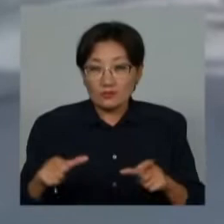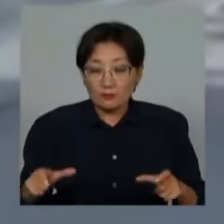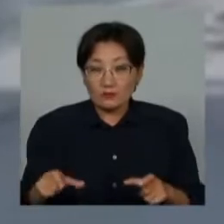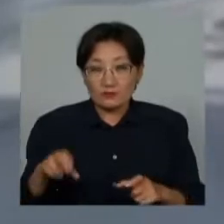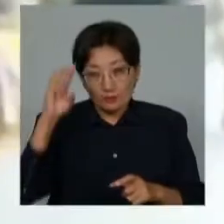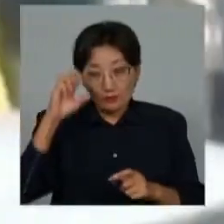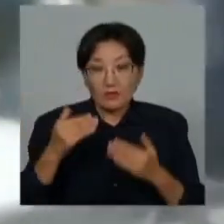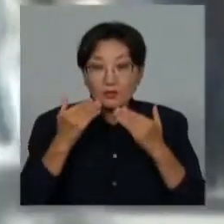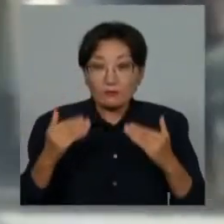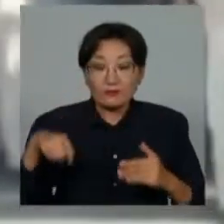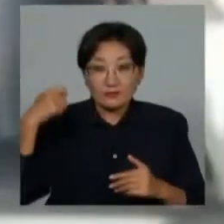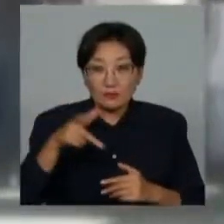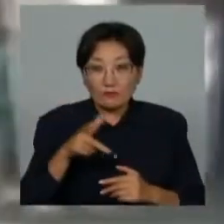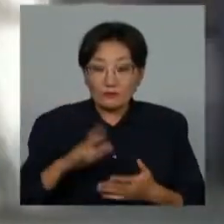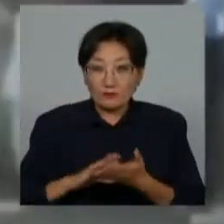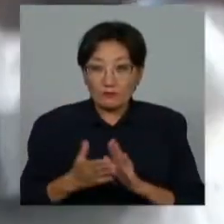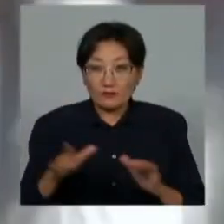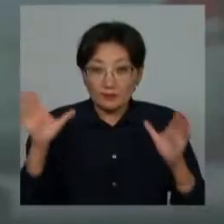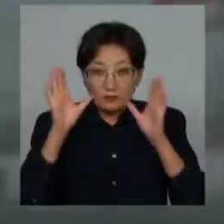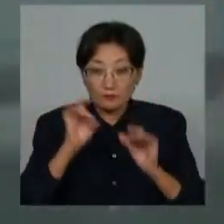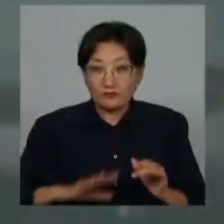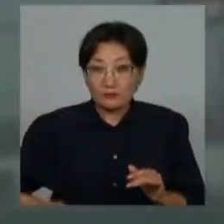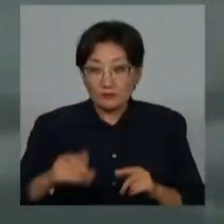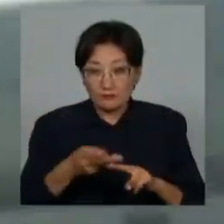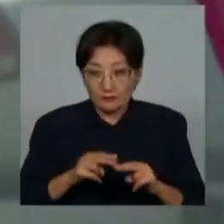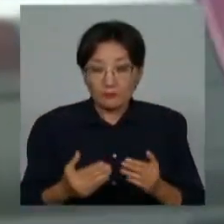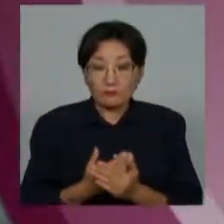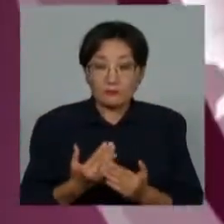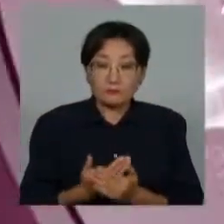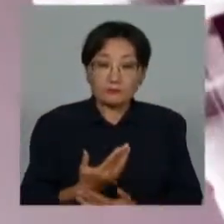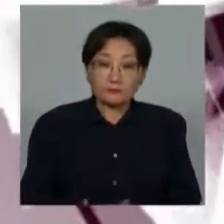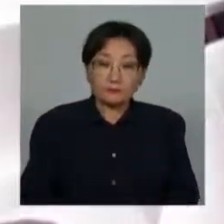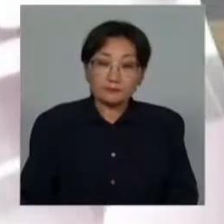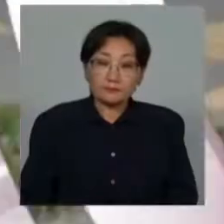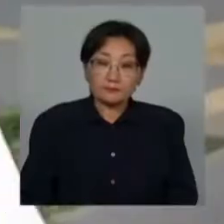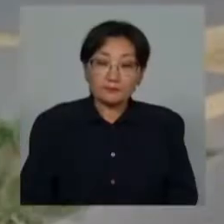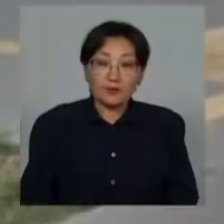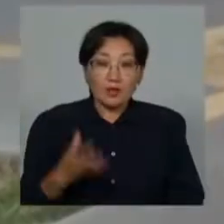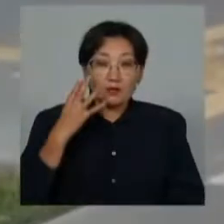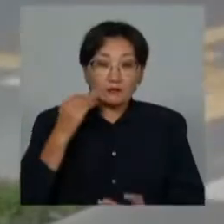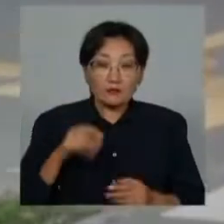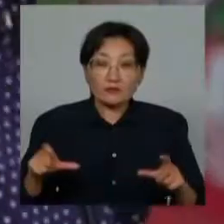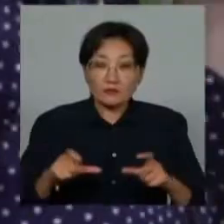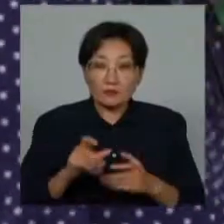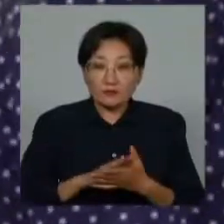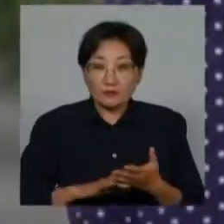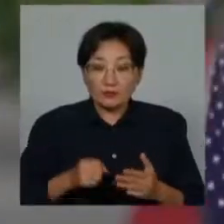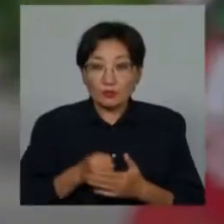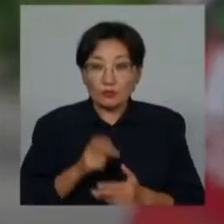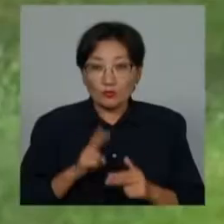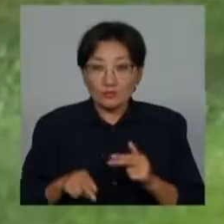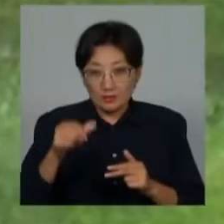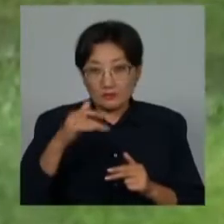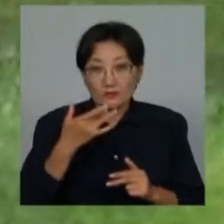страны. Последние кадры о ситуации в Исламской Республике в этом выпуске. В Алматы карантин продлен до конца